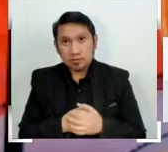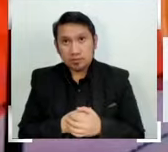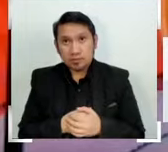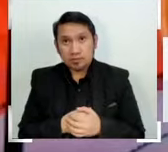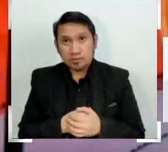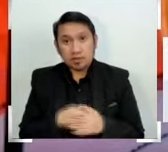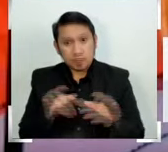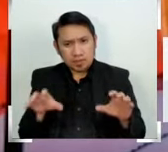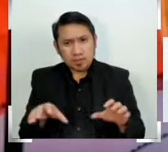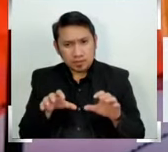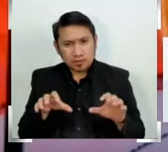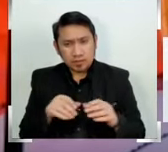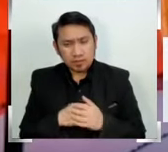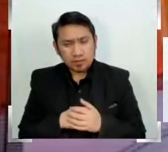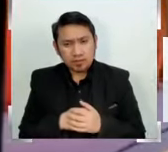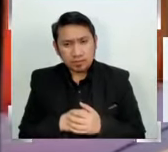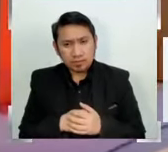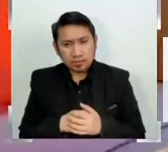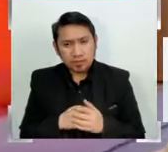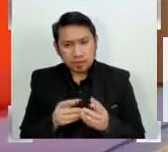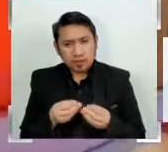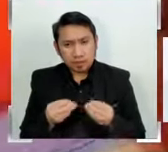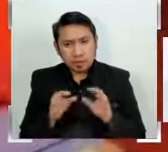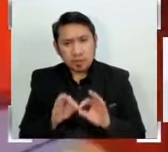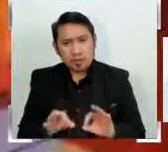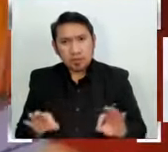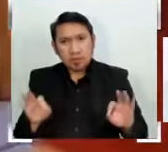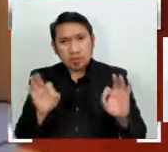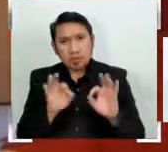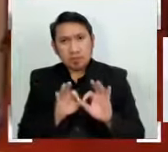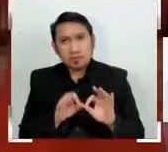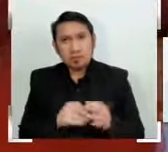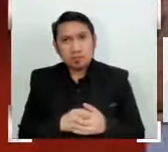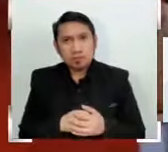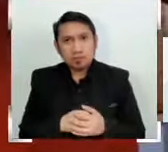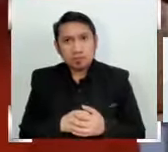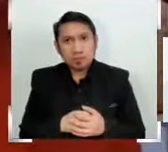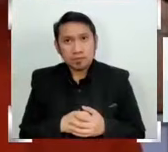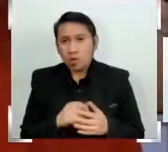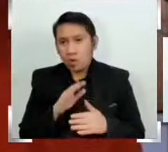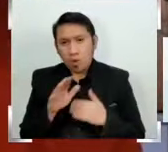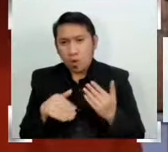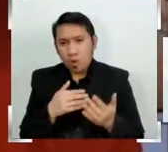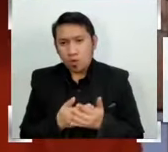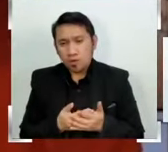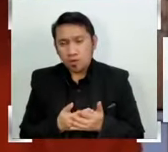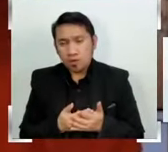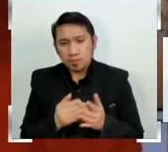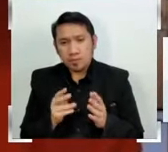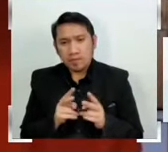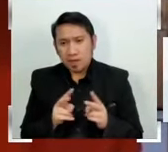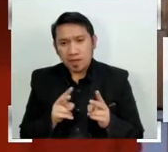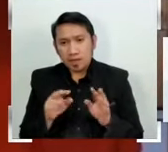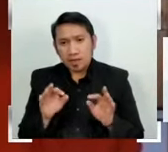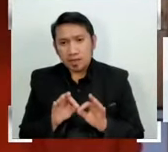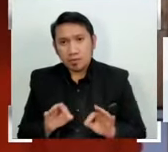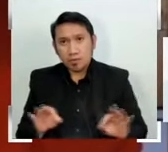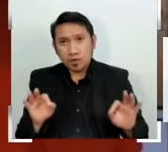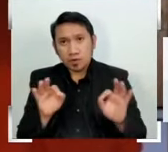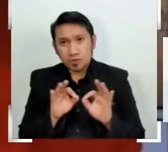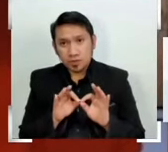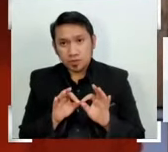has borne some important fruit. So we recognize